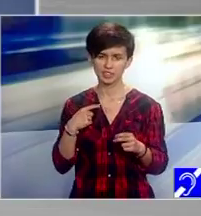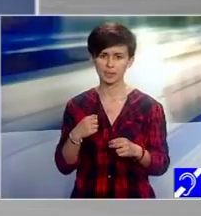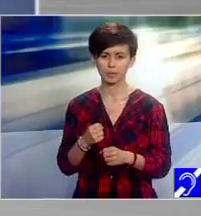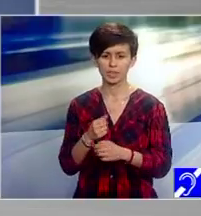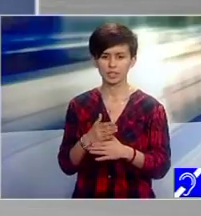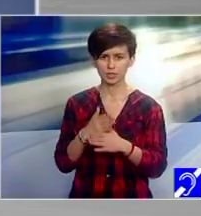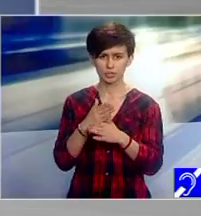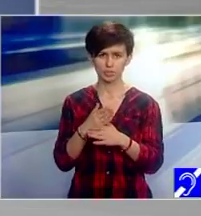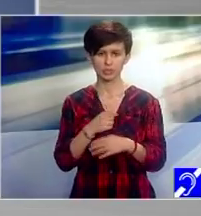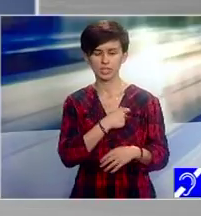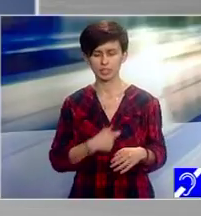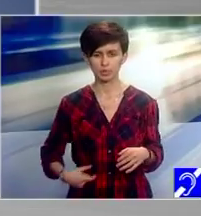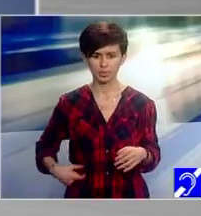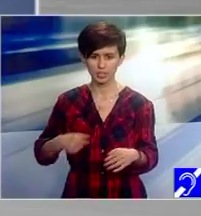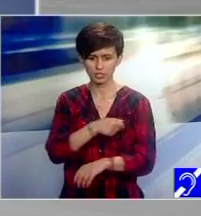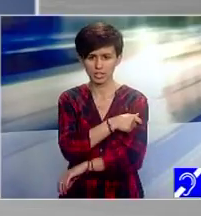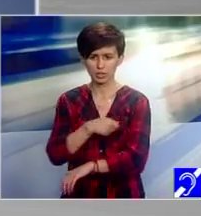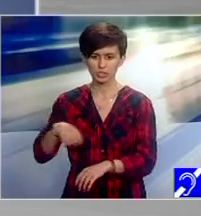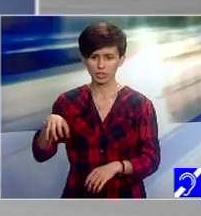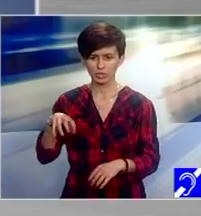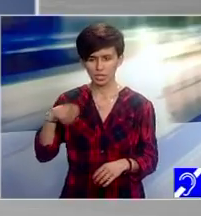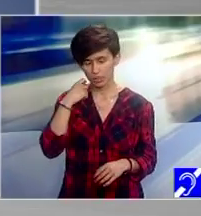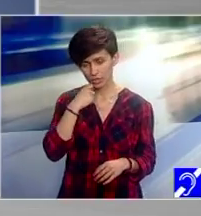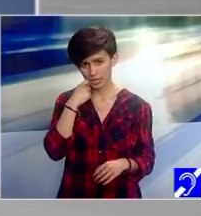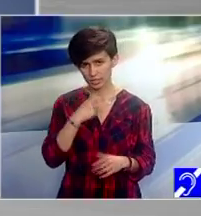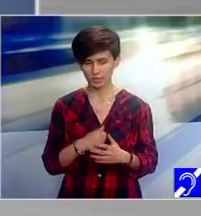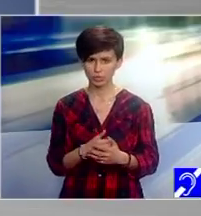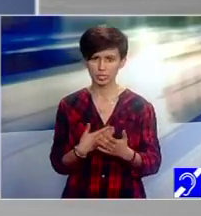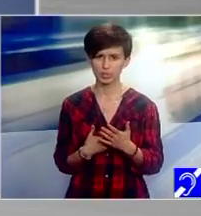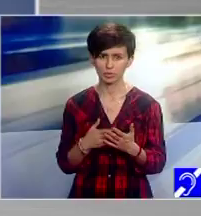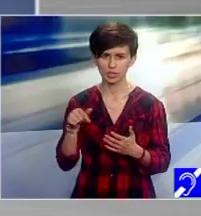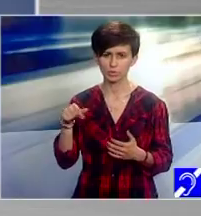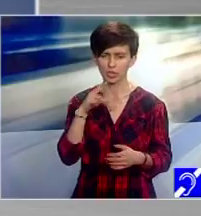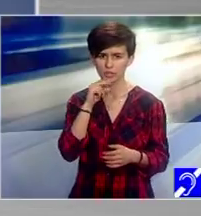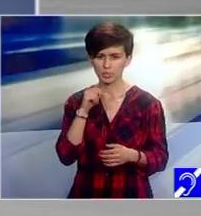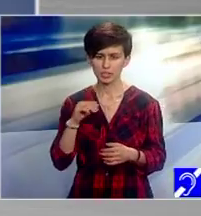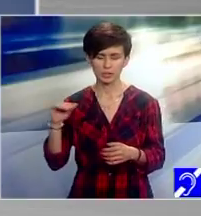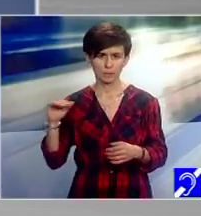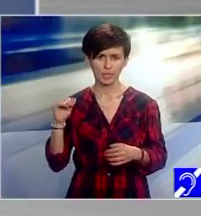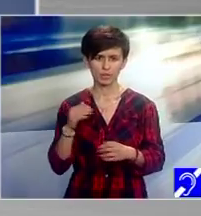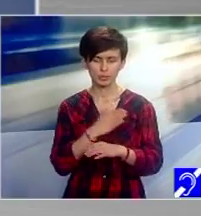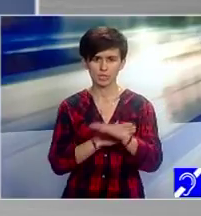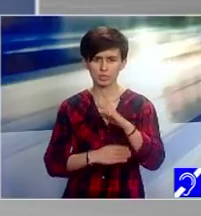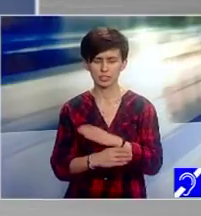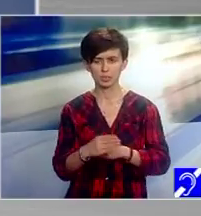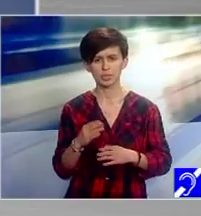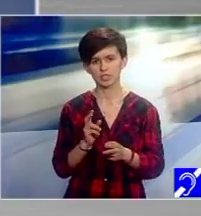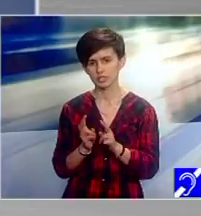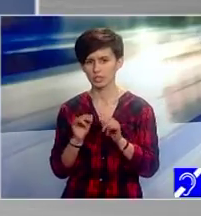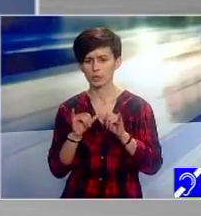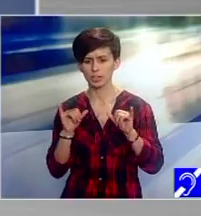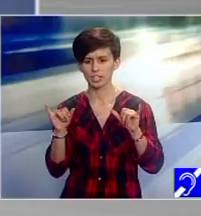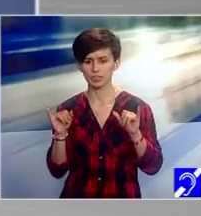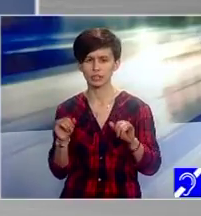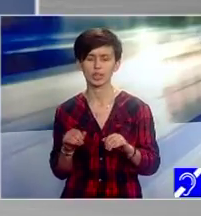și Consiliul Local Cluj-Napoca, și pentru că te-ai referit la copiii cu dizabilități, la cum evoluează ei pe